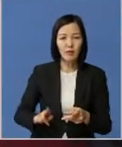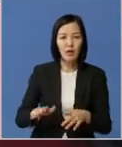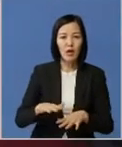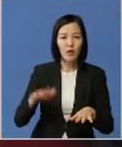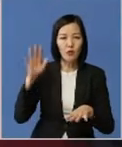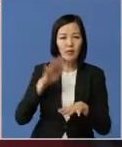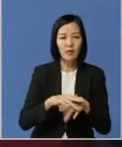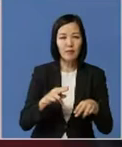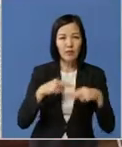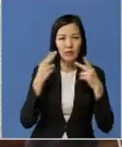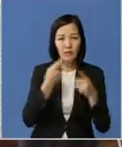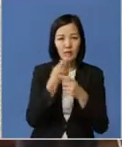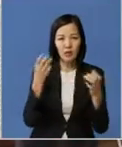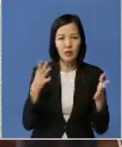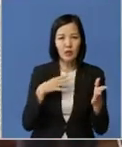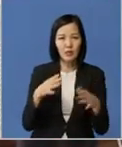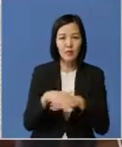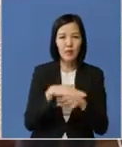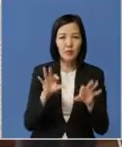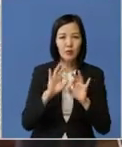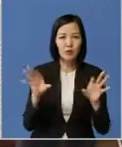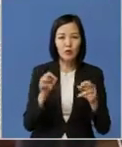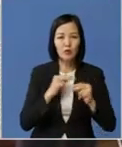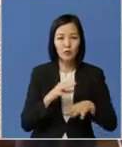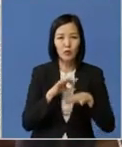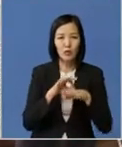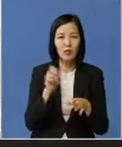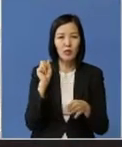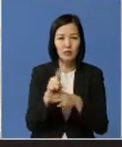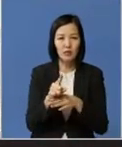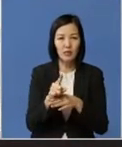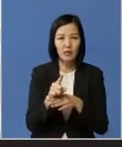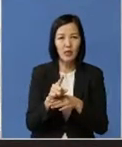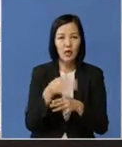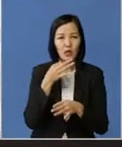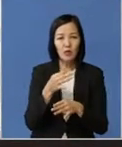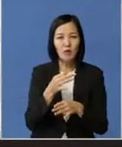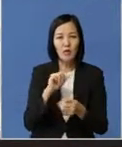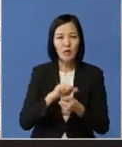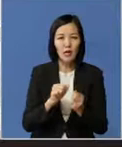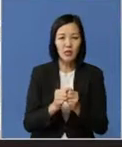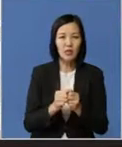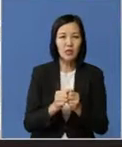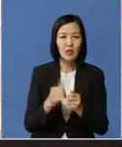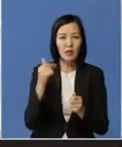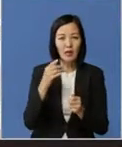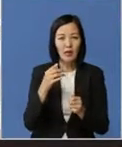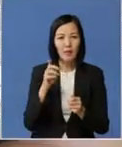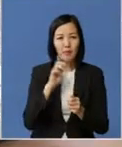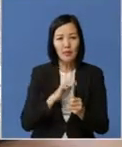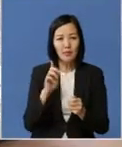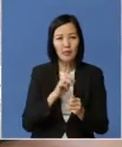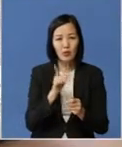әкімдеріне ескерту жасады. Халықпен түсіндіру жұмысын жүргізуді тапсырды. Мұнан бөлек жауаптыларға қатты және сұйық отындардың